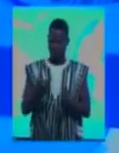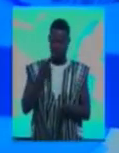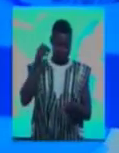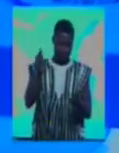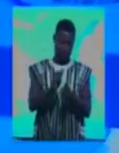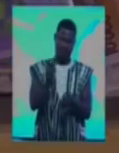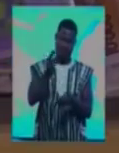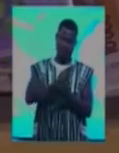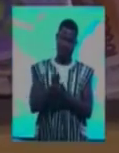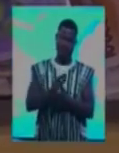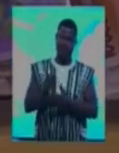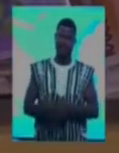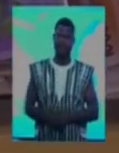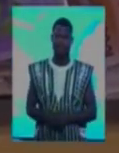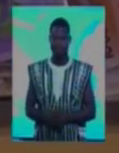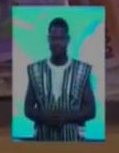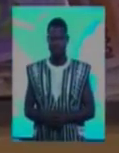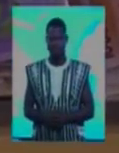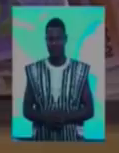place à Fada.